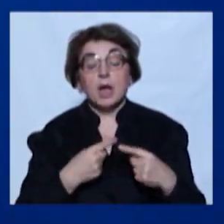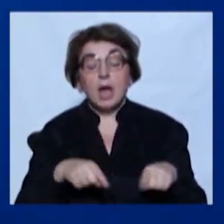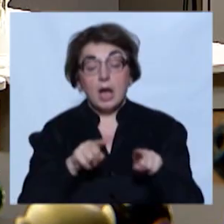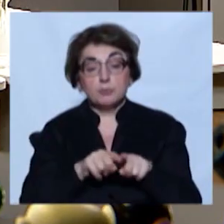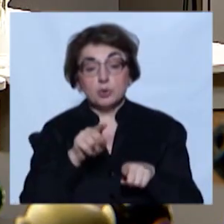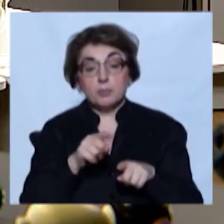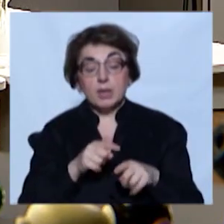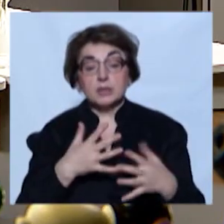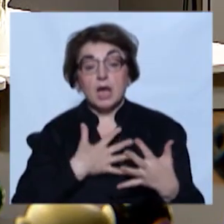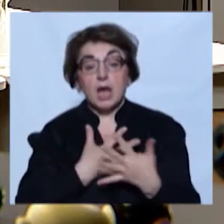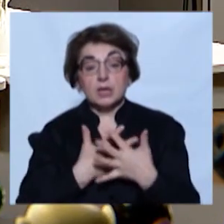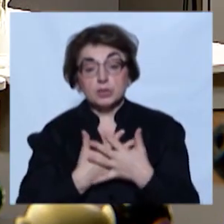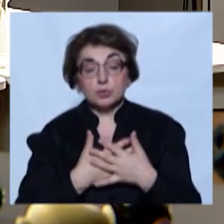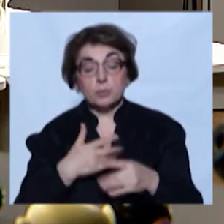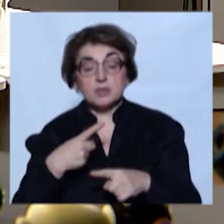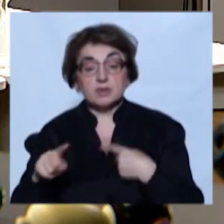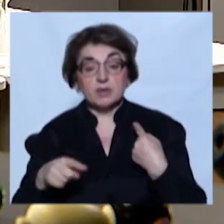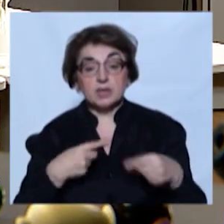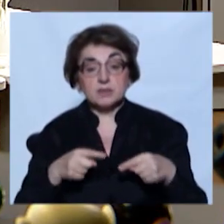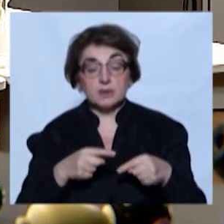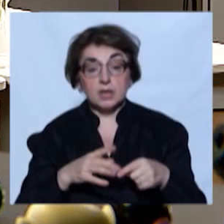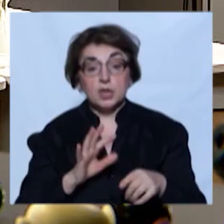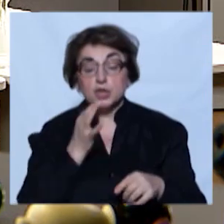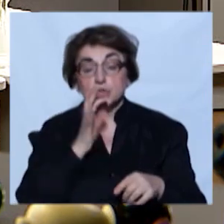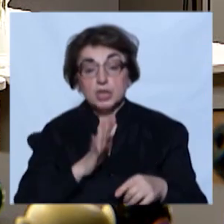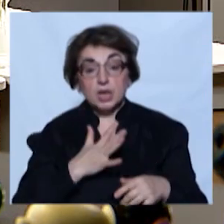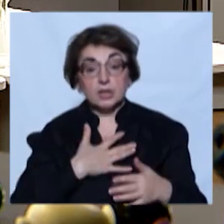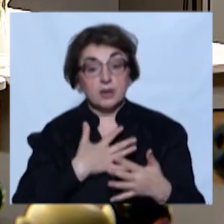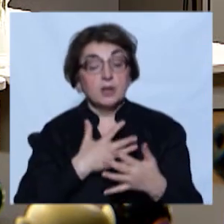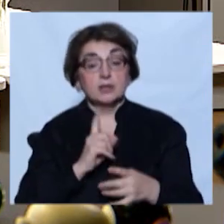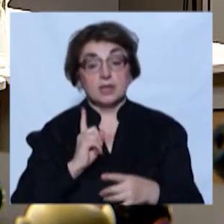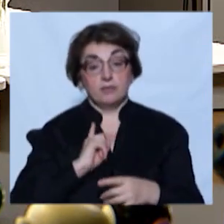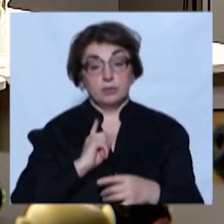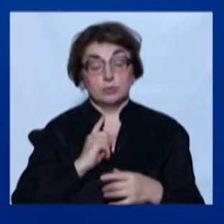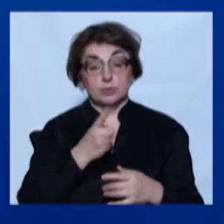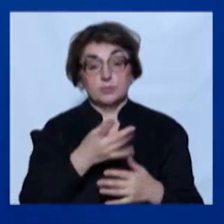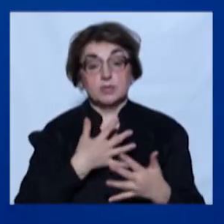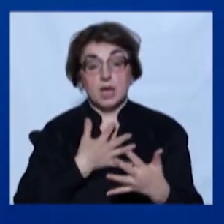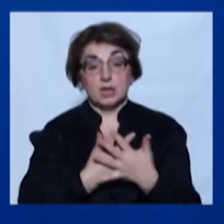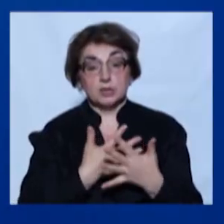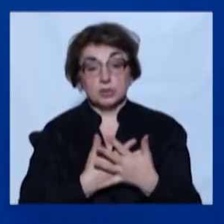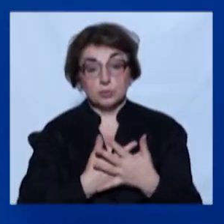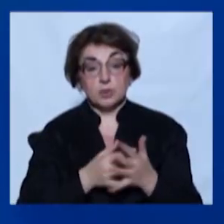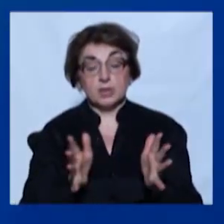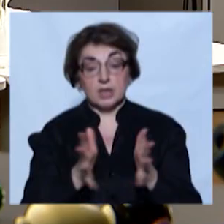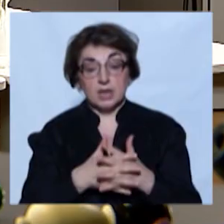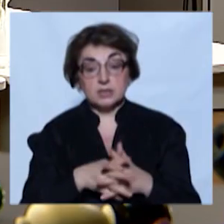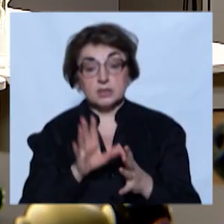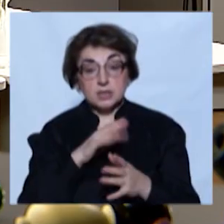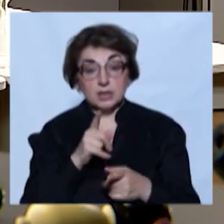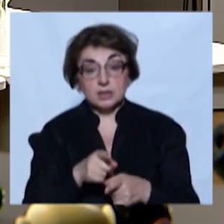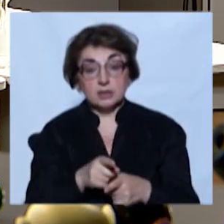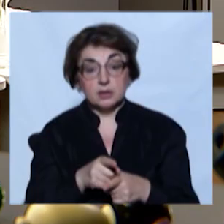განსხვავებულია. ამ შემთხვევაში, სანამ გააქტიურდება ჩვენი ექსპერიმენტი, ანუ მეტალი შევა რეაქციაში